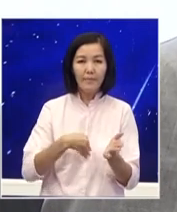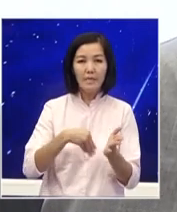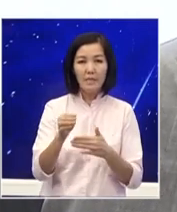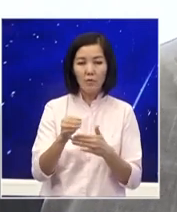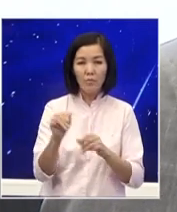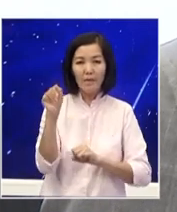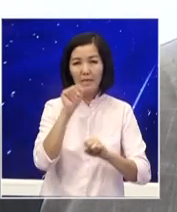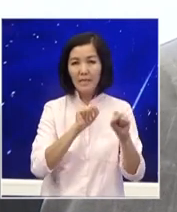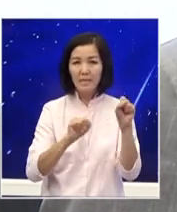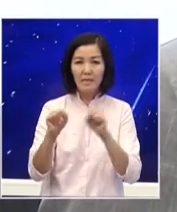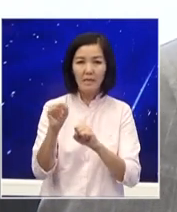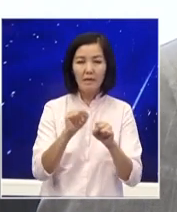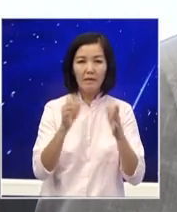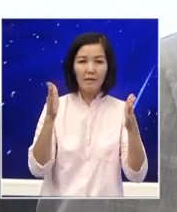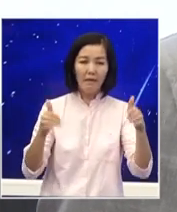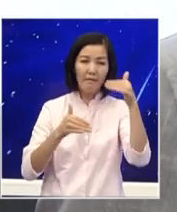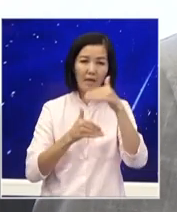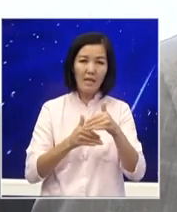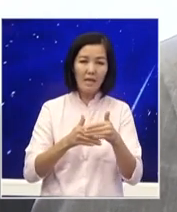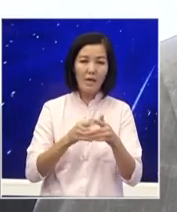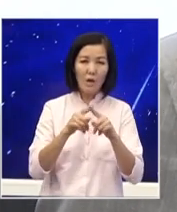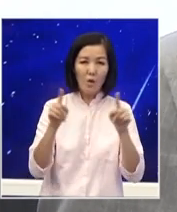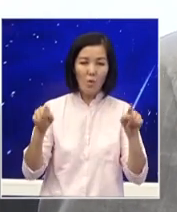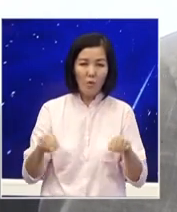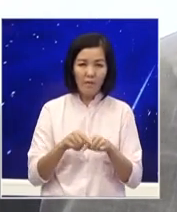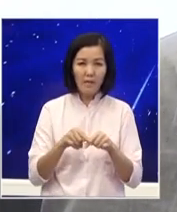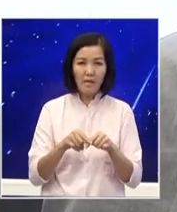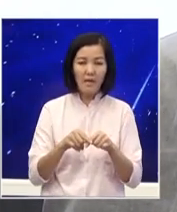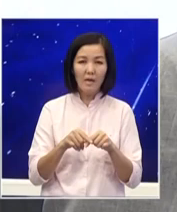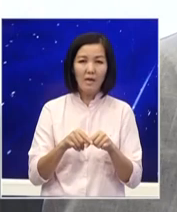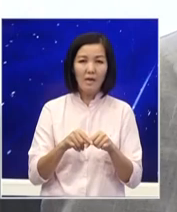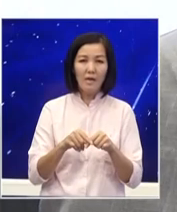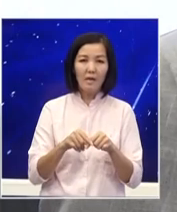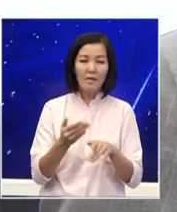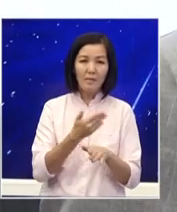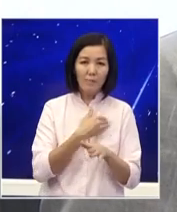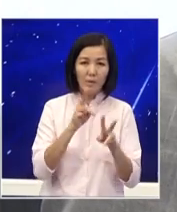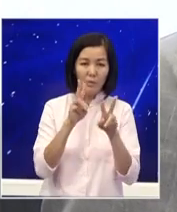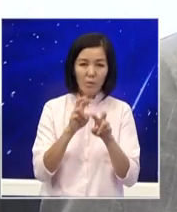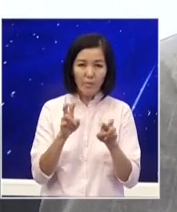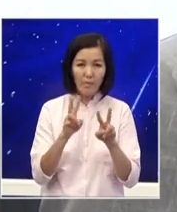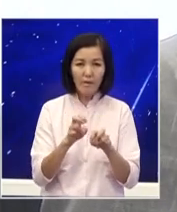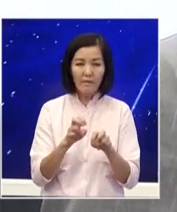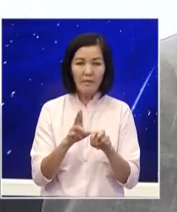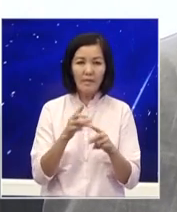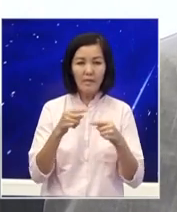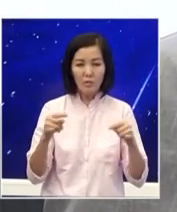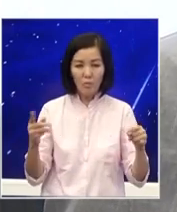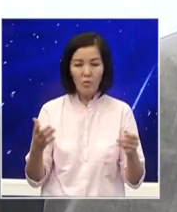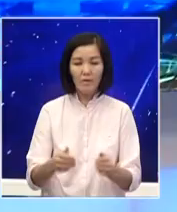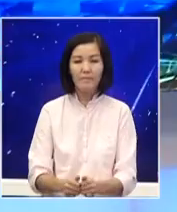дезинфицирующий там и или коврики тепловизоры бактерицидной лампы с анитой зиры и так